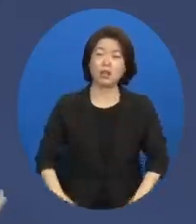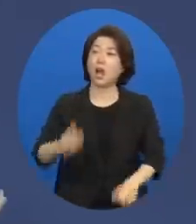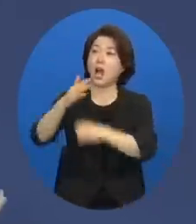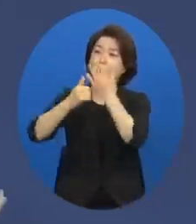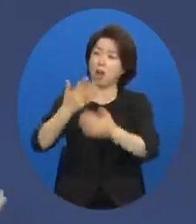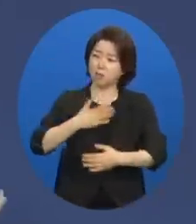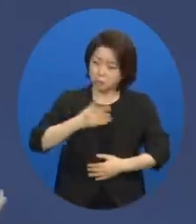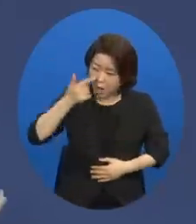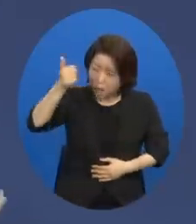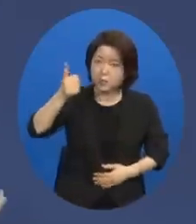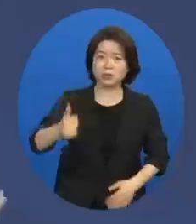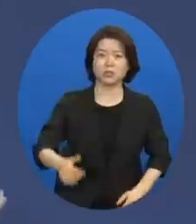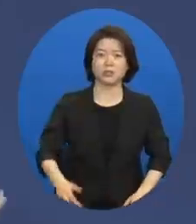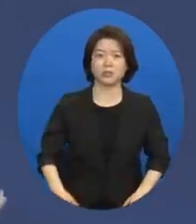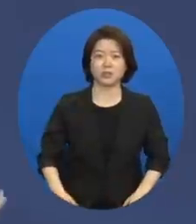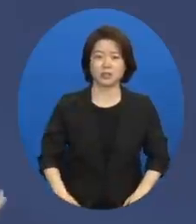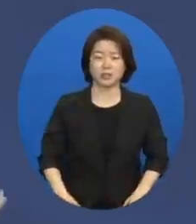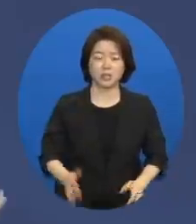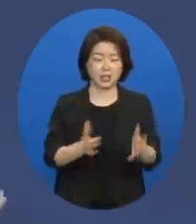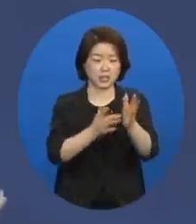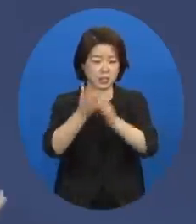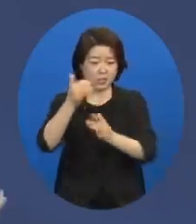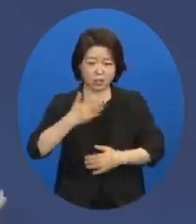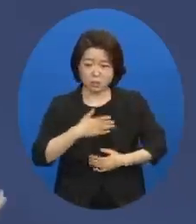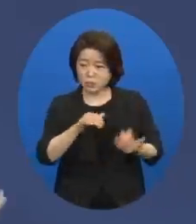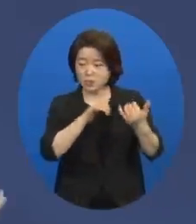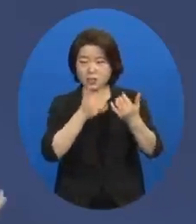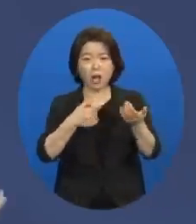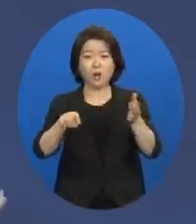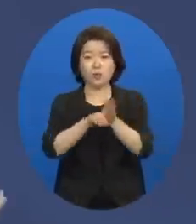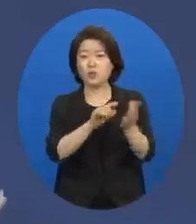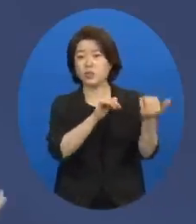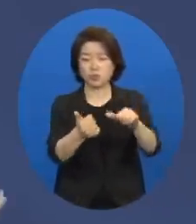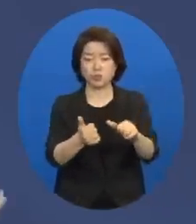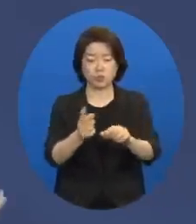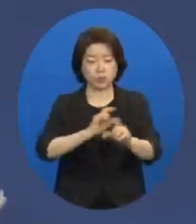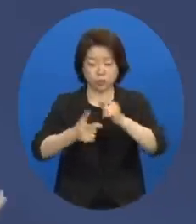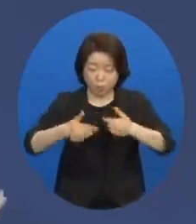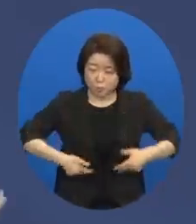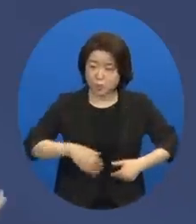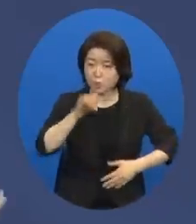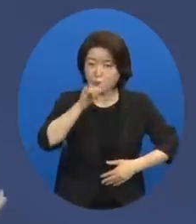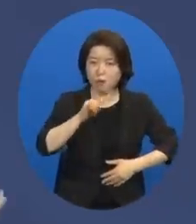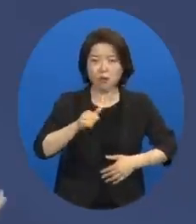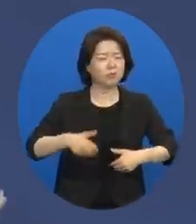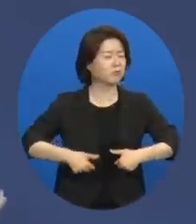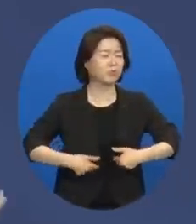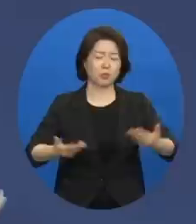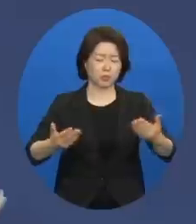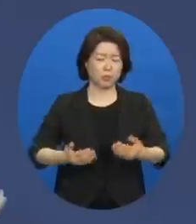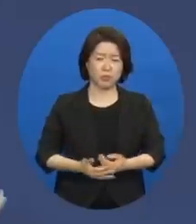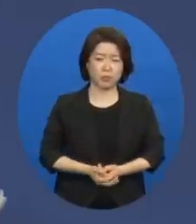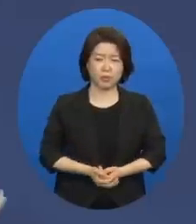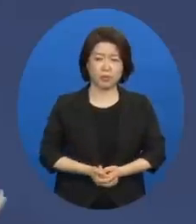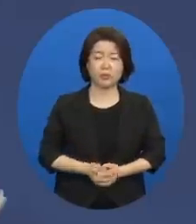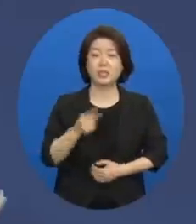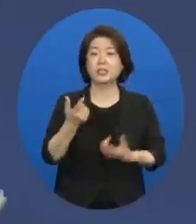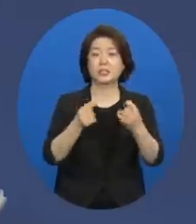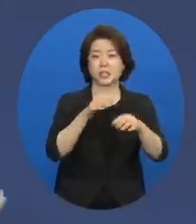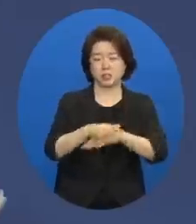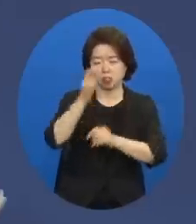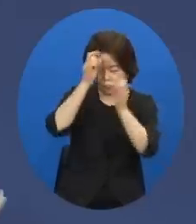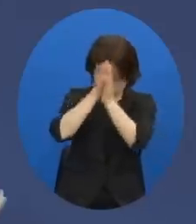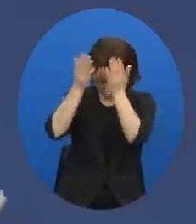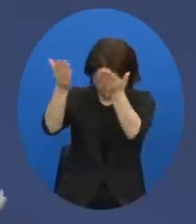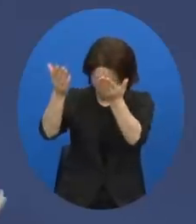하나님이 내 아버지라는데 예수님이 날 위해 죽었다는데 뭘 더 필요할 게 있겠어요? 그런 식으로 기도를